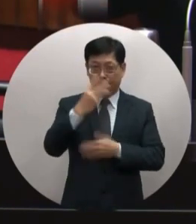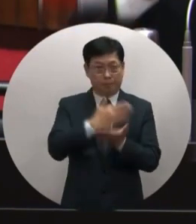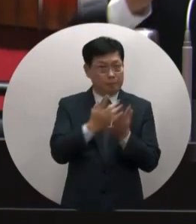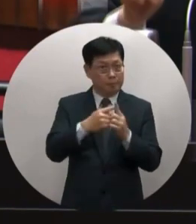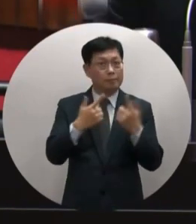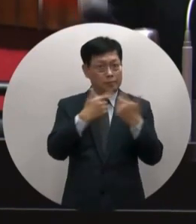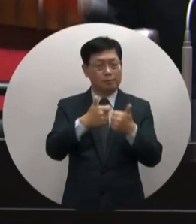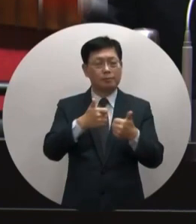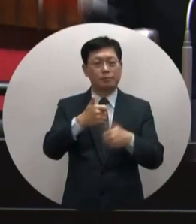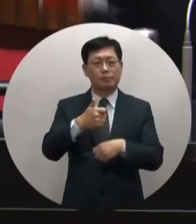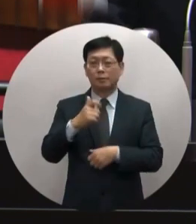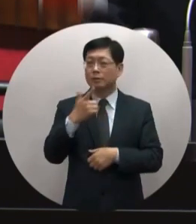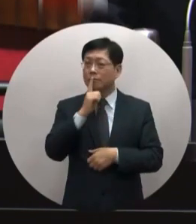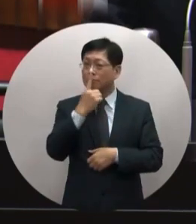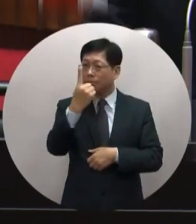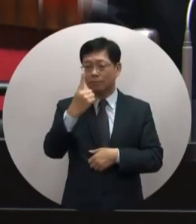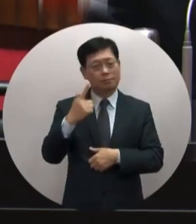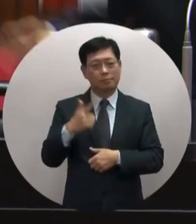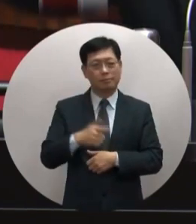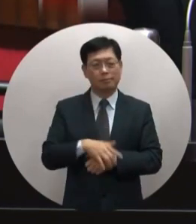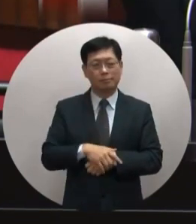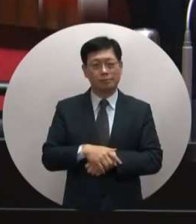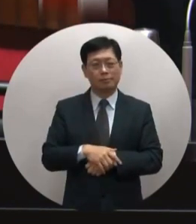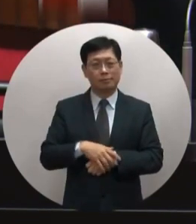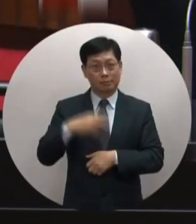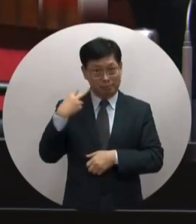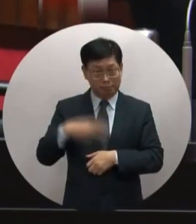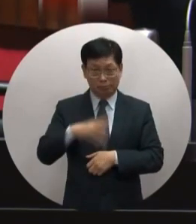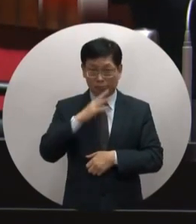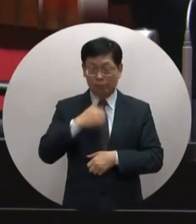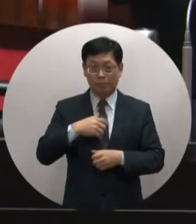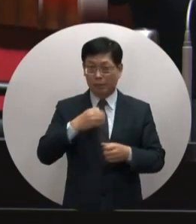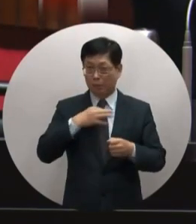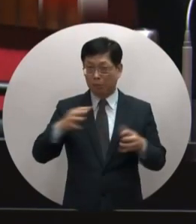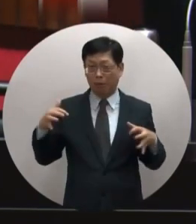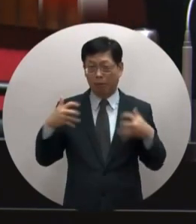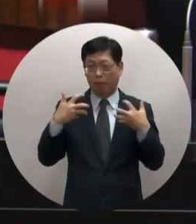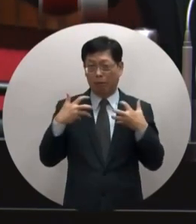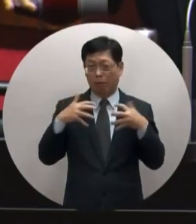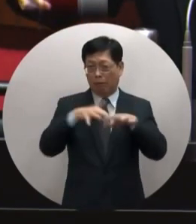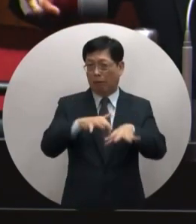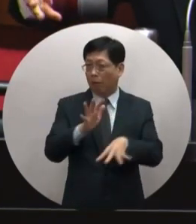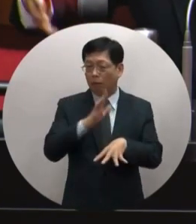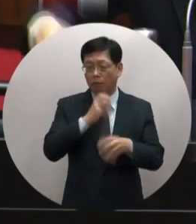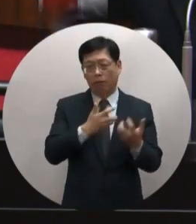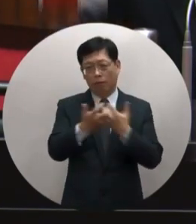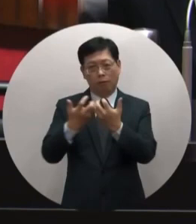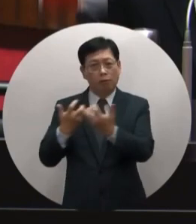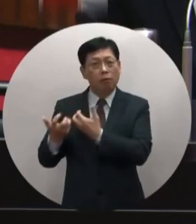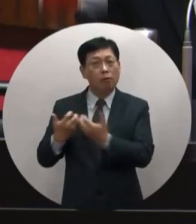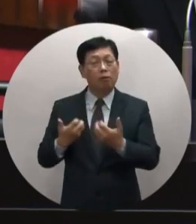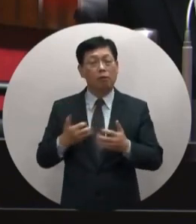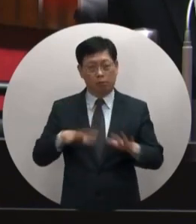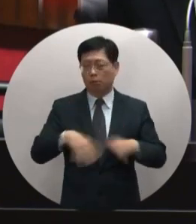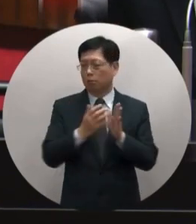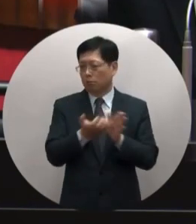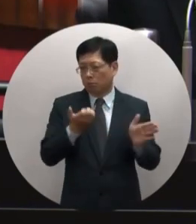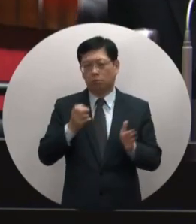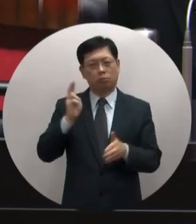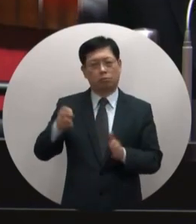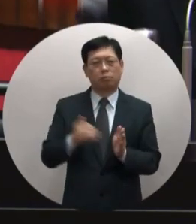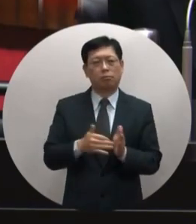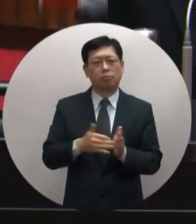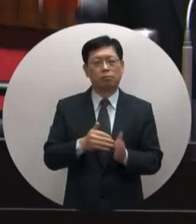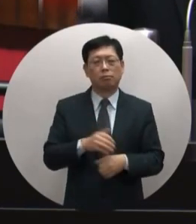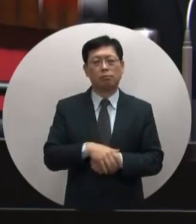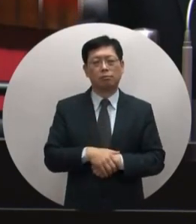種人設計不是設計一種的而且路線不要砸它還要曲隔的這我都老早交代